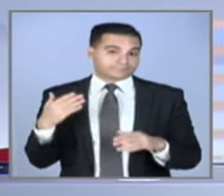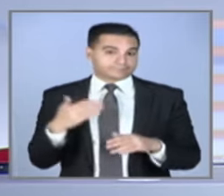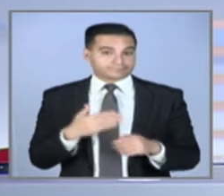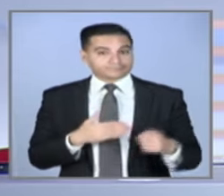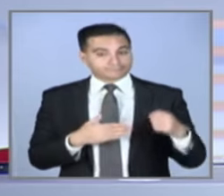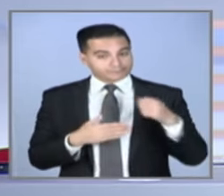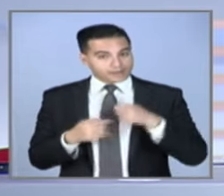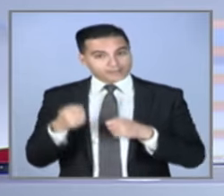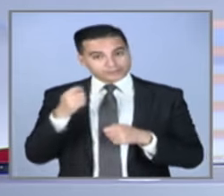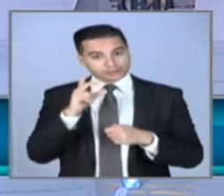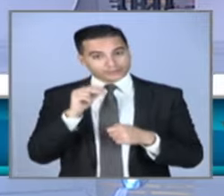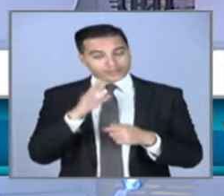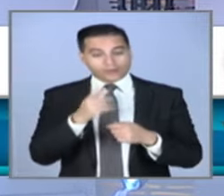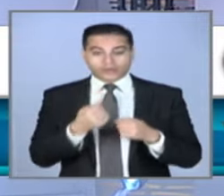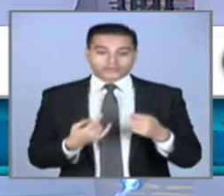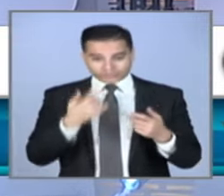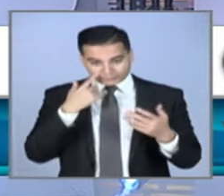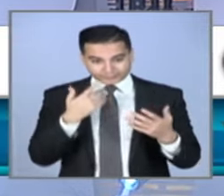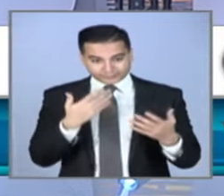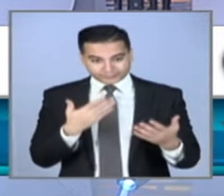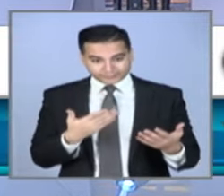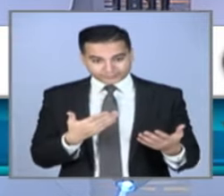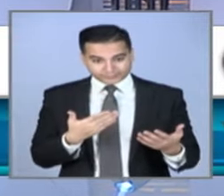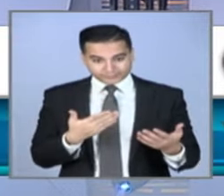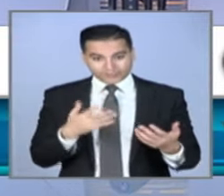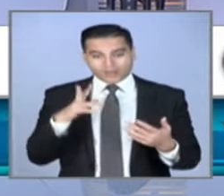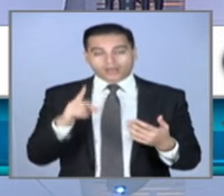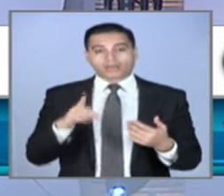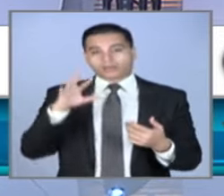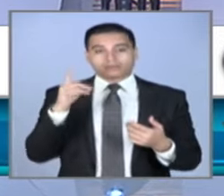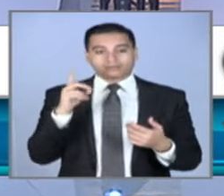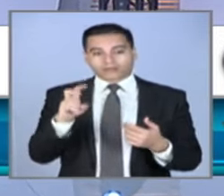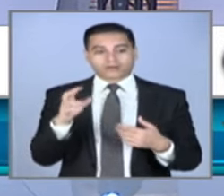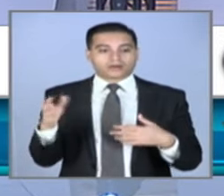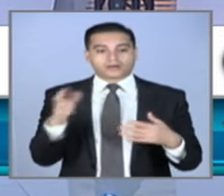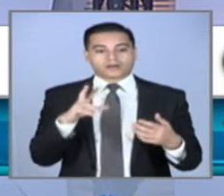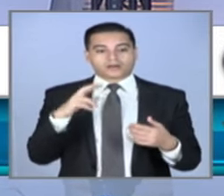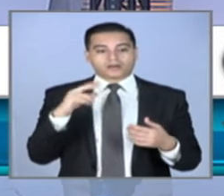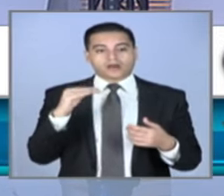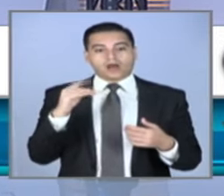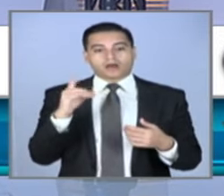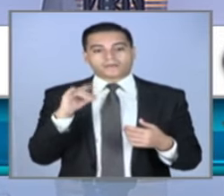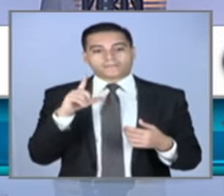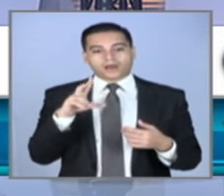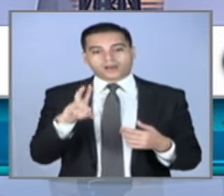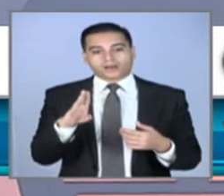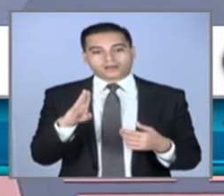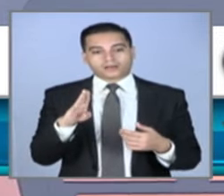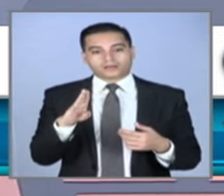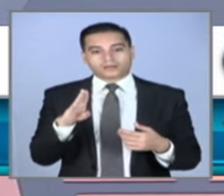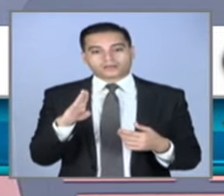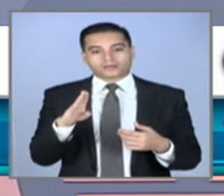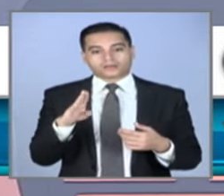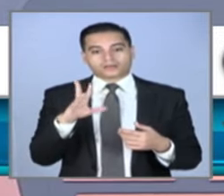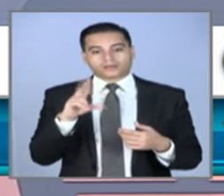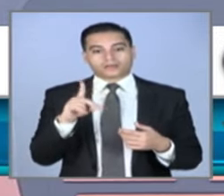زائد 20 أو ناقص 10 والجمهور ما يتكلمش. قصر الطهرة، قصر الحراملك. هي دي